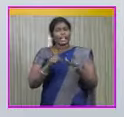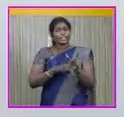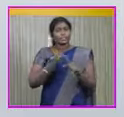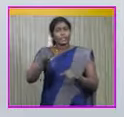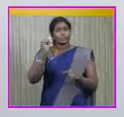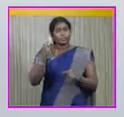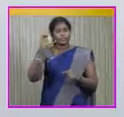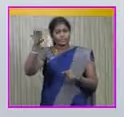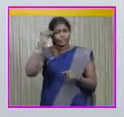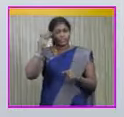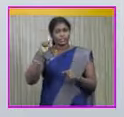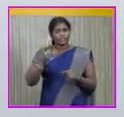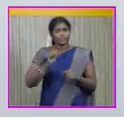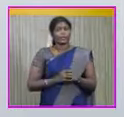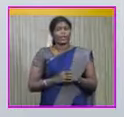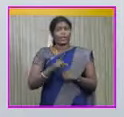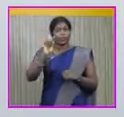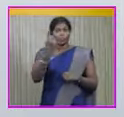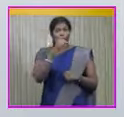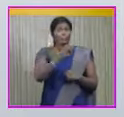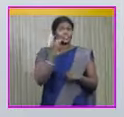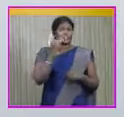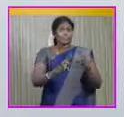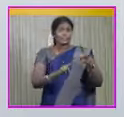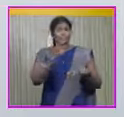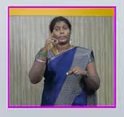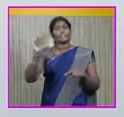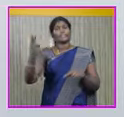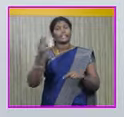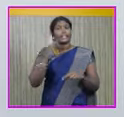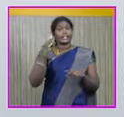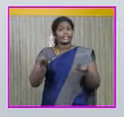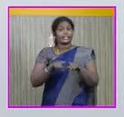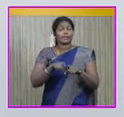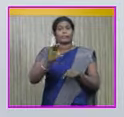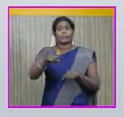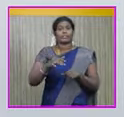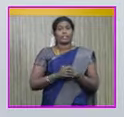கண்டறியலாம்? முதல் மதிப்பையும் ரெண்டாவது மதிப்பையும் சமப்படுத்தலாம்.